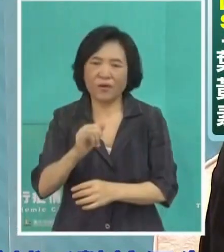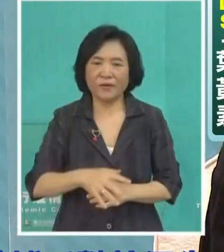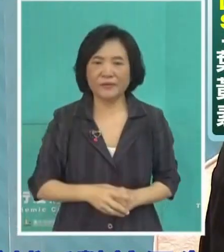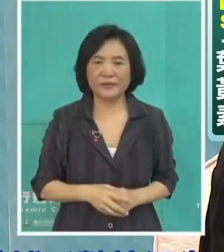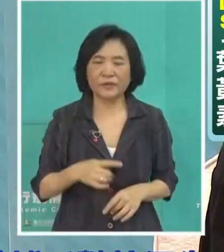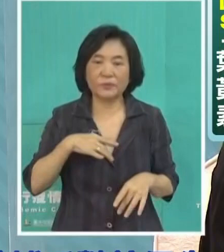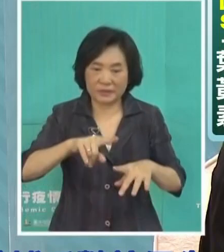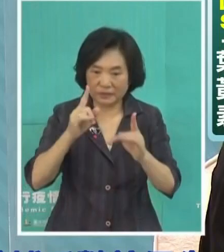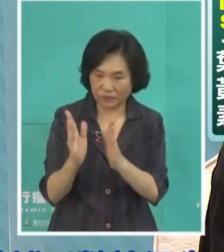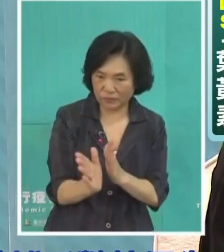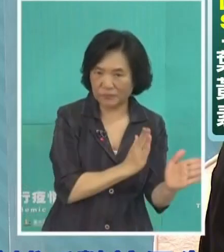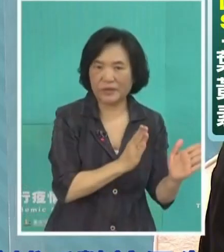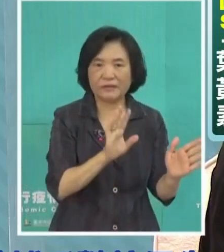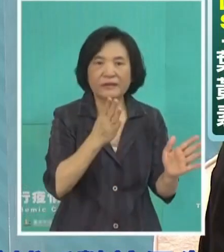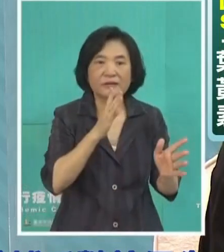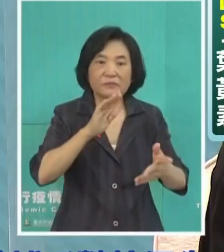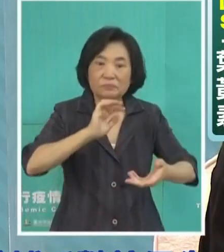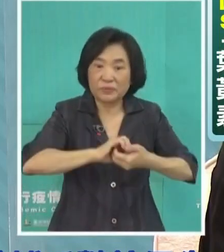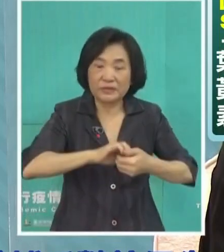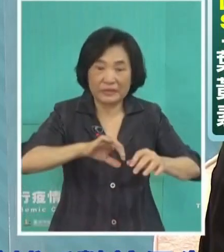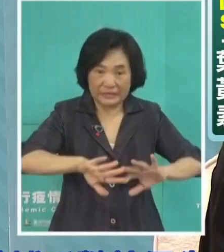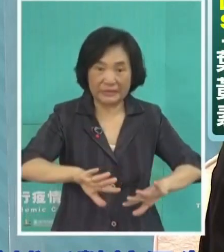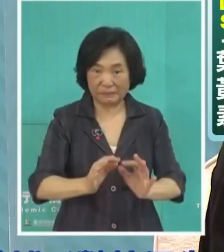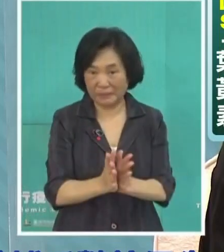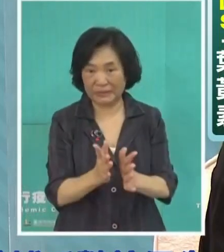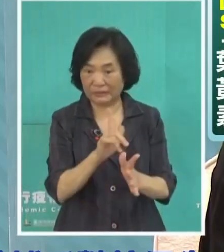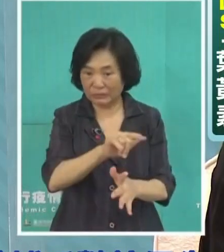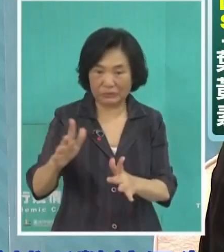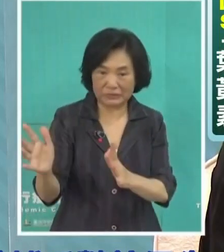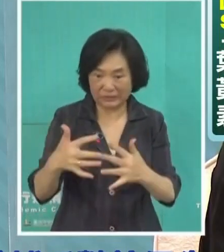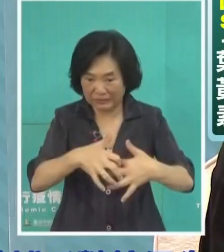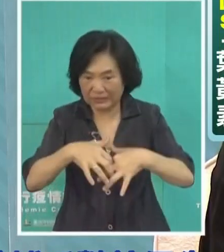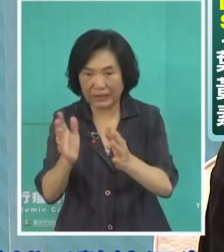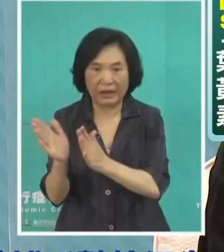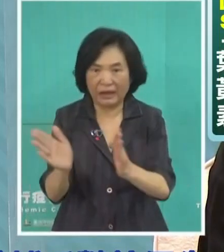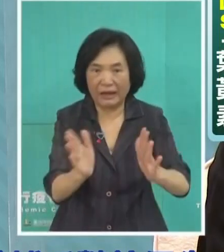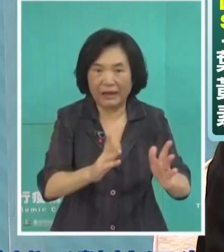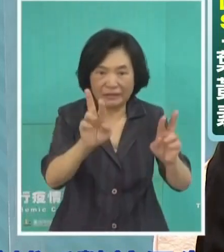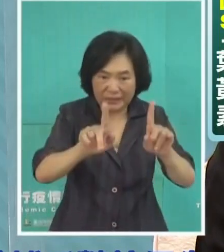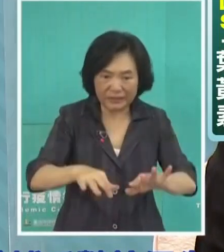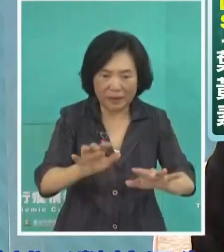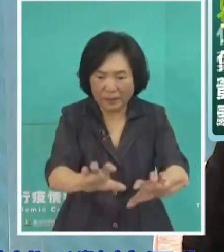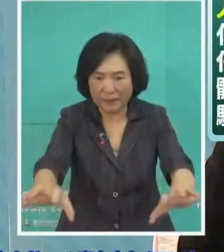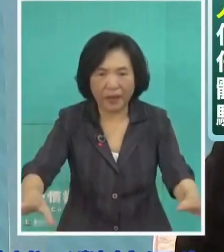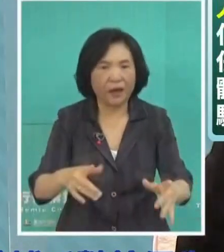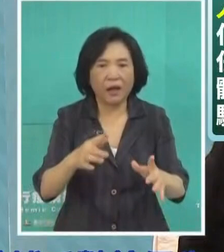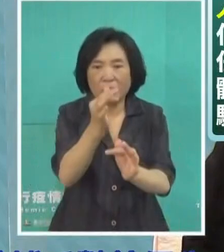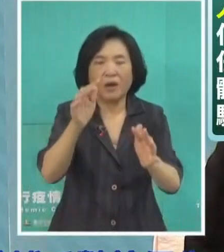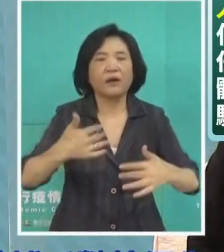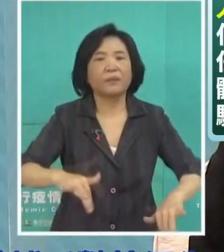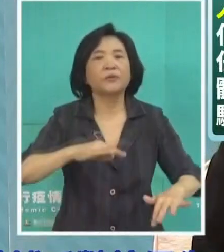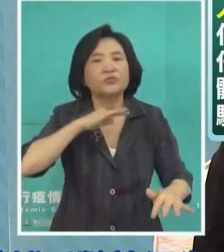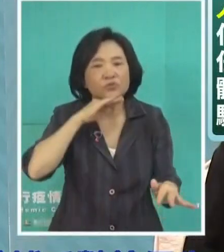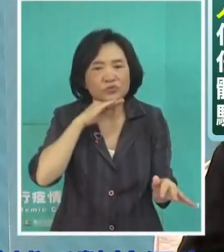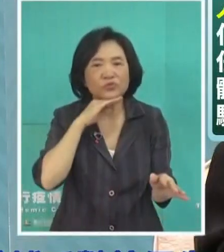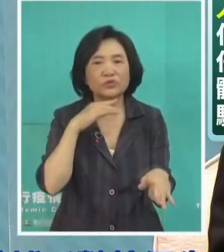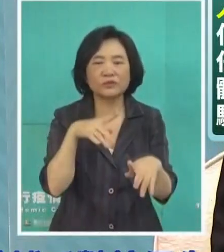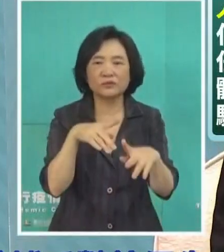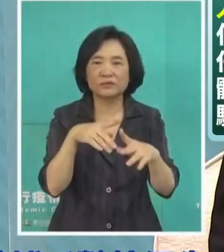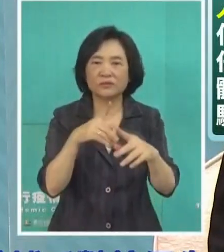的，我们会先准备好，但是也不一定就现在去把东西什么都移植啊，桌子、电脑都摆上去，就看到时